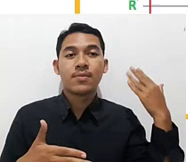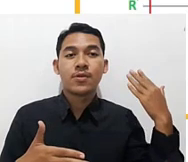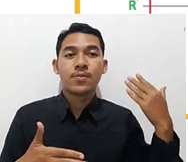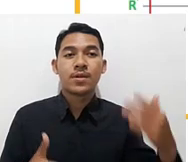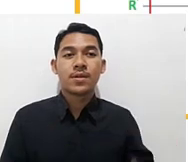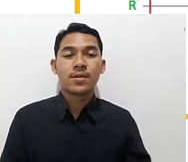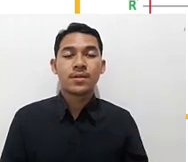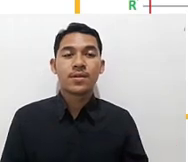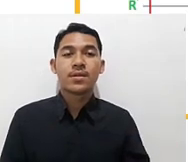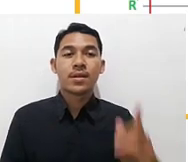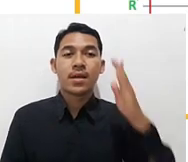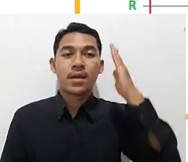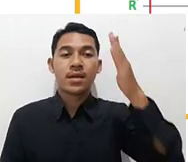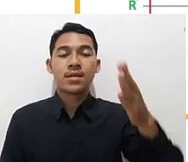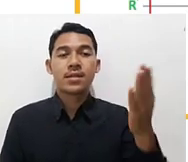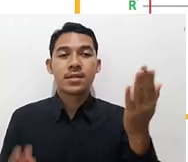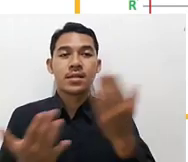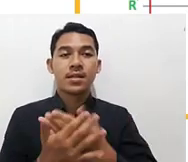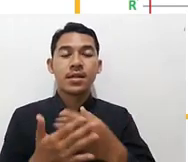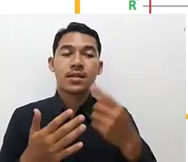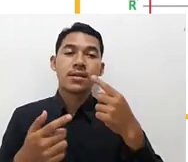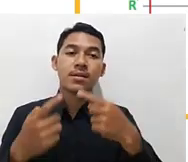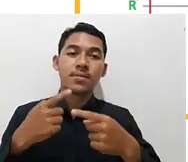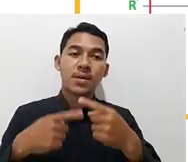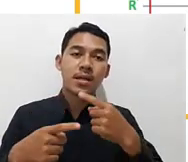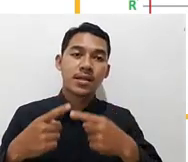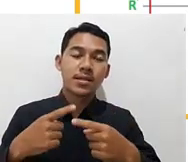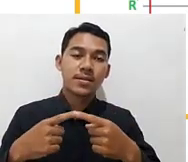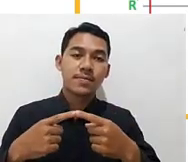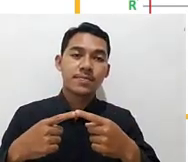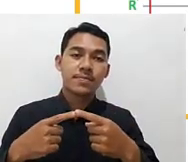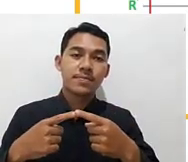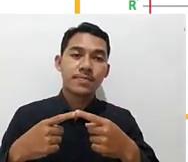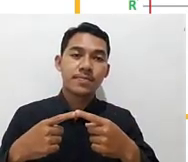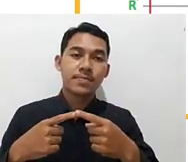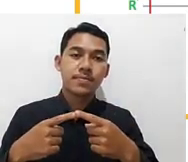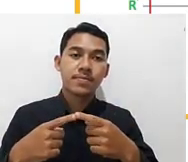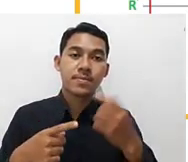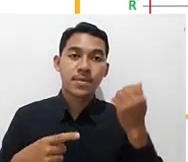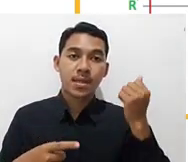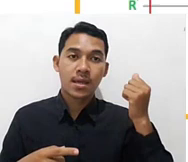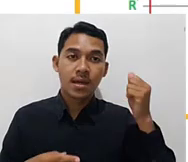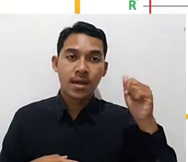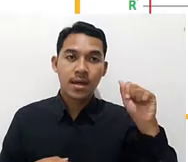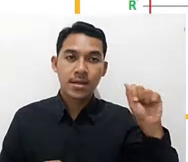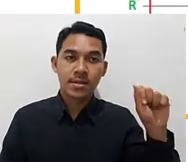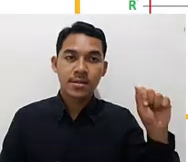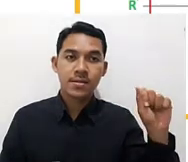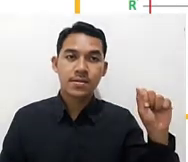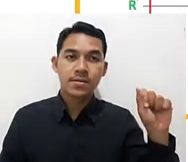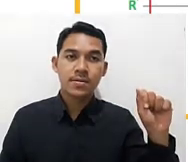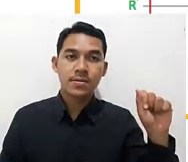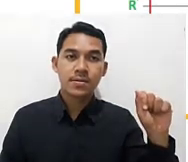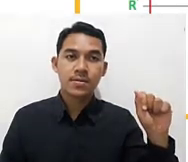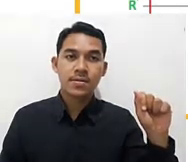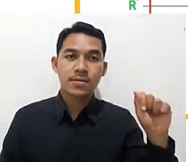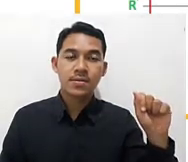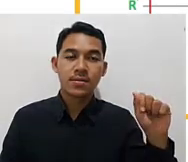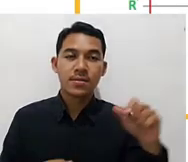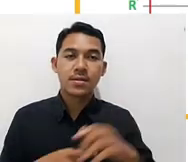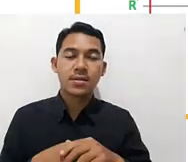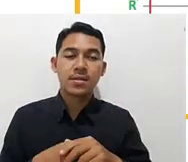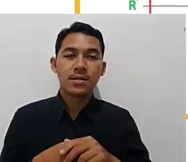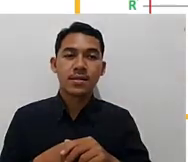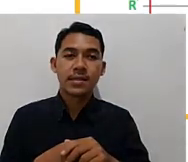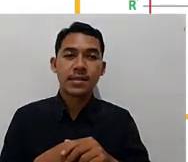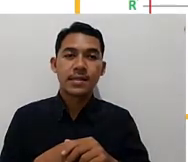input yang sebelumnya dia bakal dialihkan kembali ya. Dia bakal dialihkan kembali supaya supaya